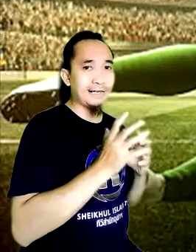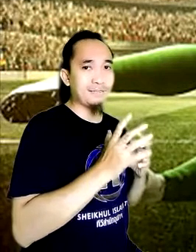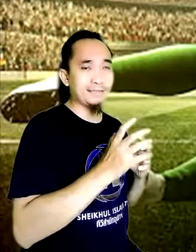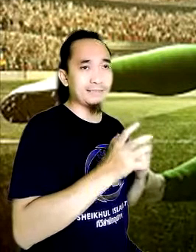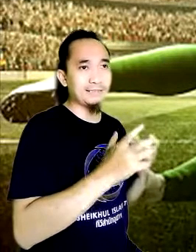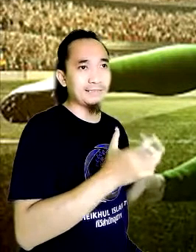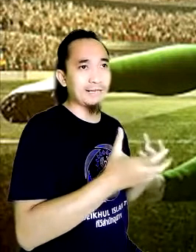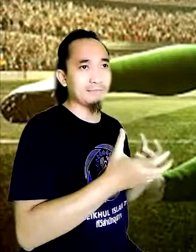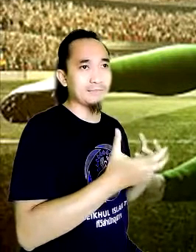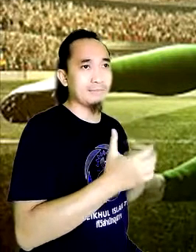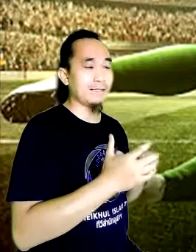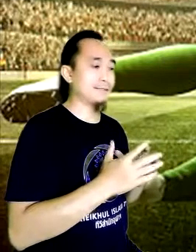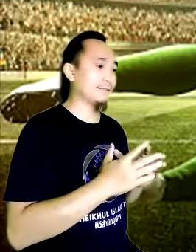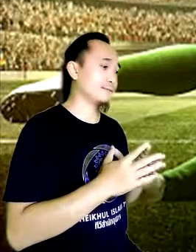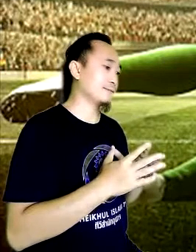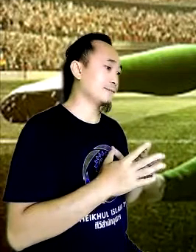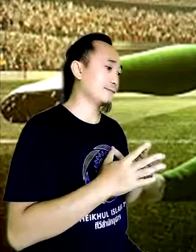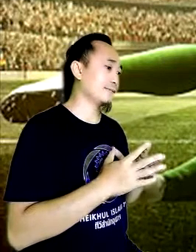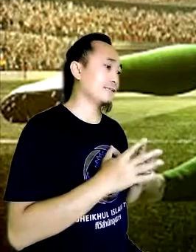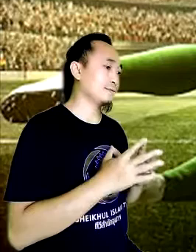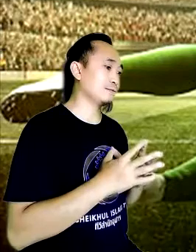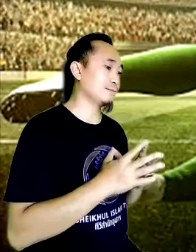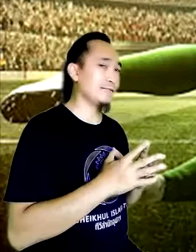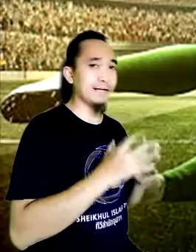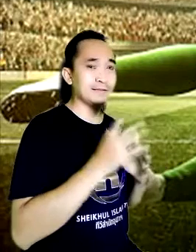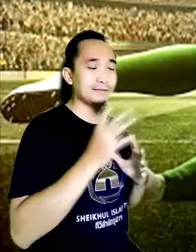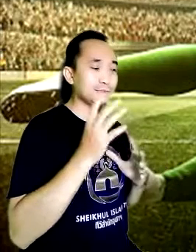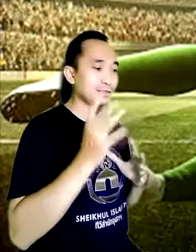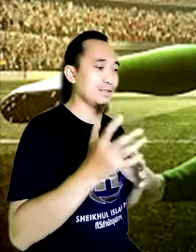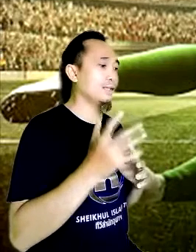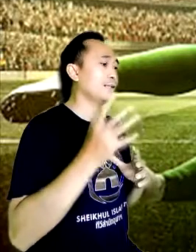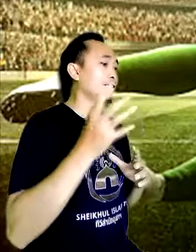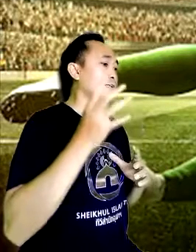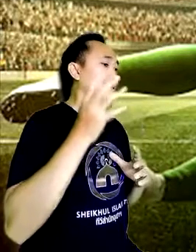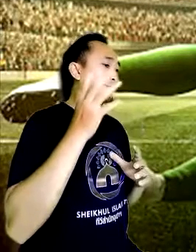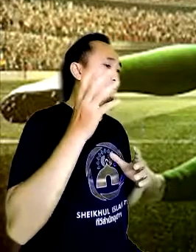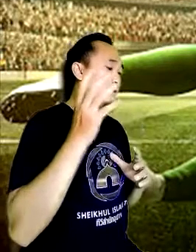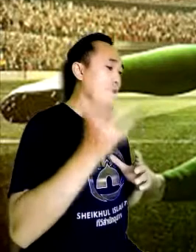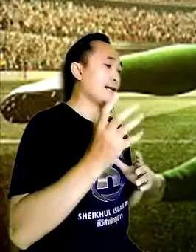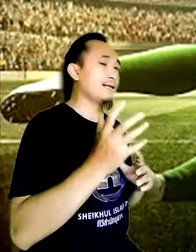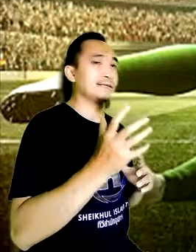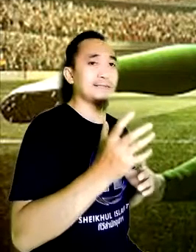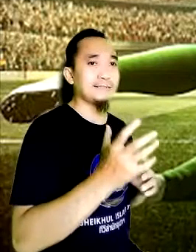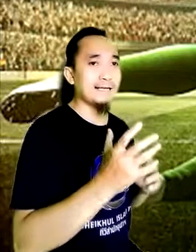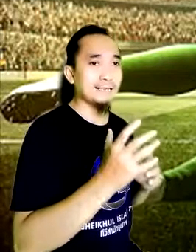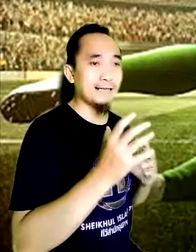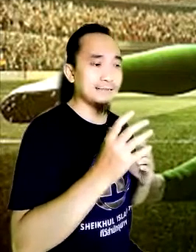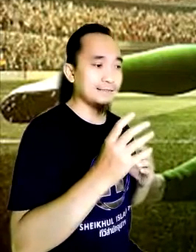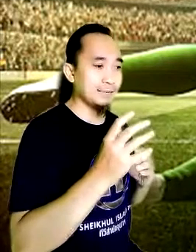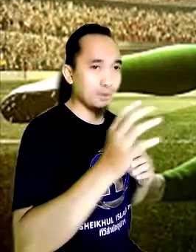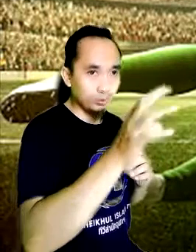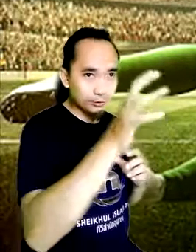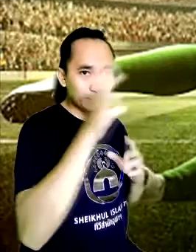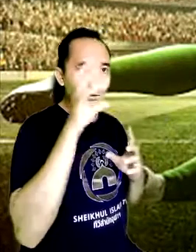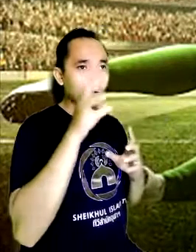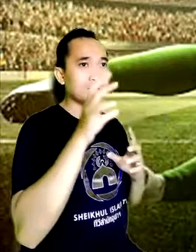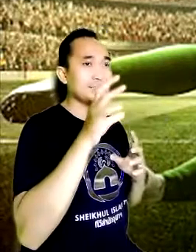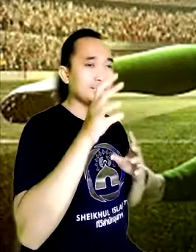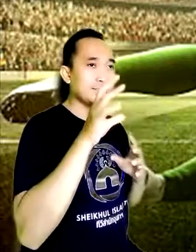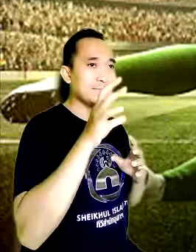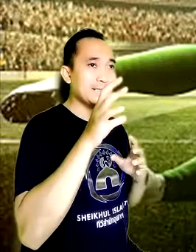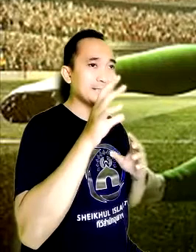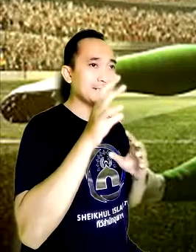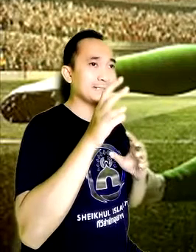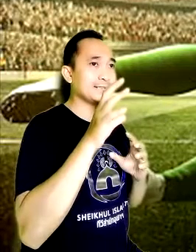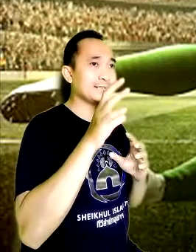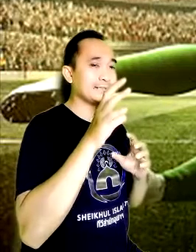pengaruh gaya apa yang terjadi dalam gambar ini? Yaitu, ya, betul. Bola yang tadinya meluncur,